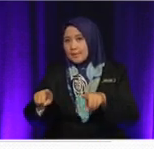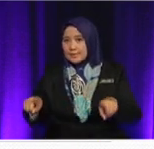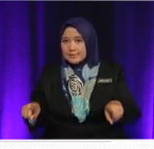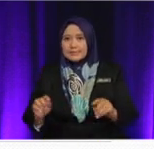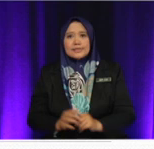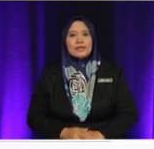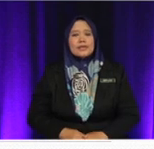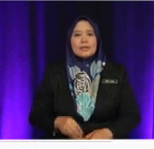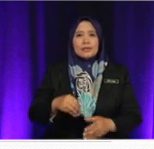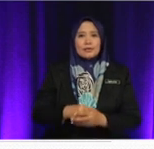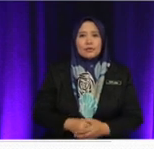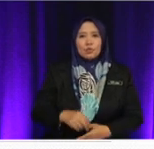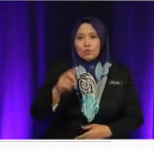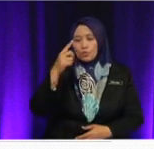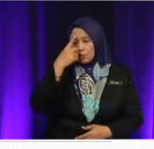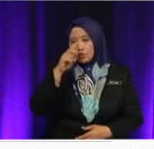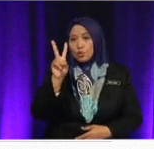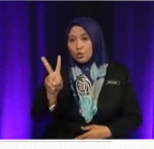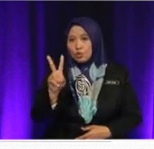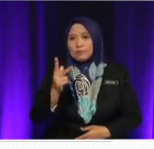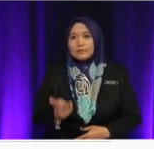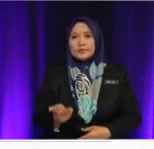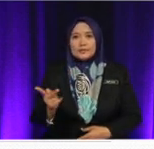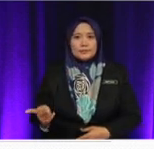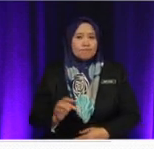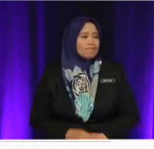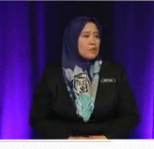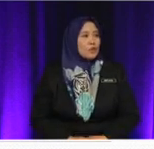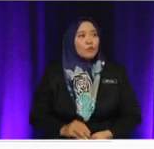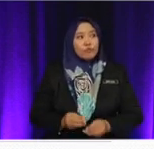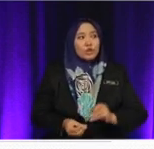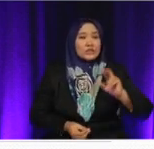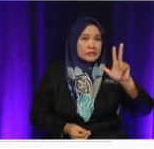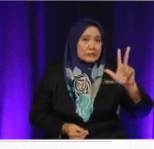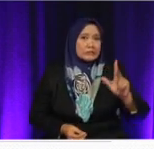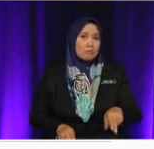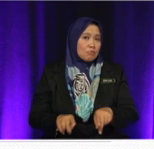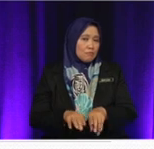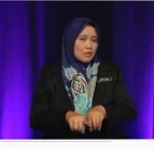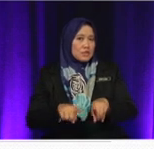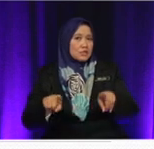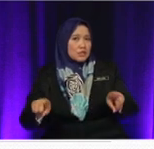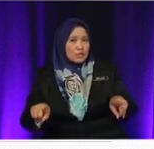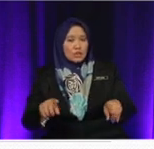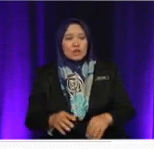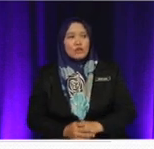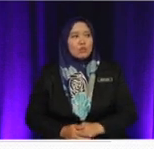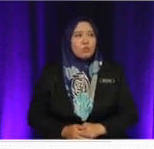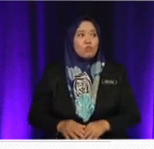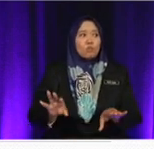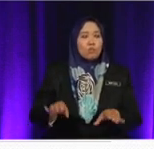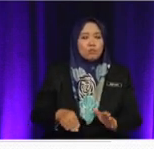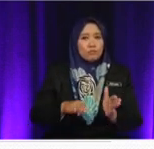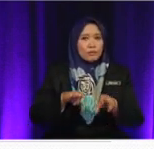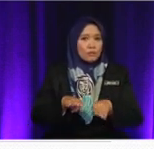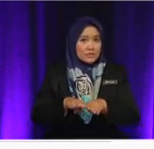perbandingan antara dua perkara. Kemudian yang seterusnya adalah bezakan. Murid boleh buat jadual menunjukkan satu